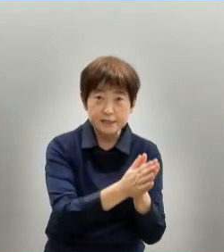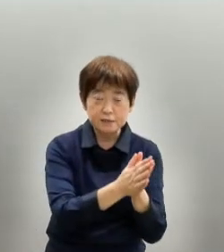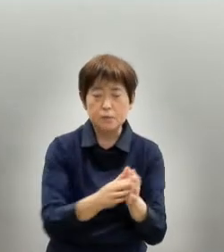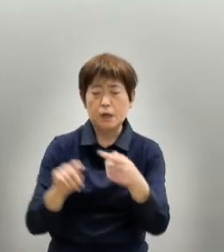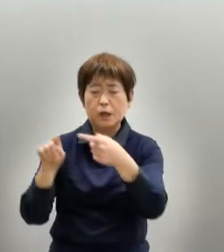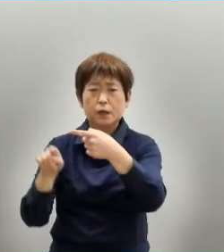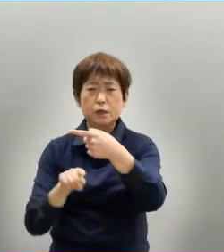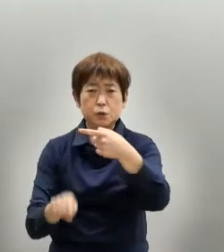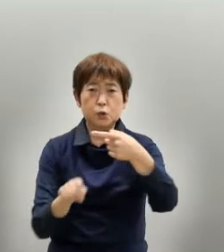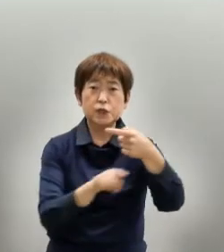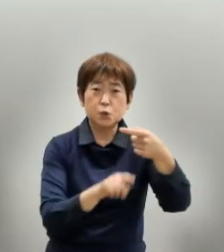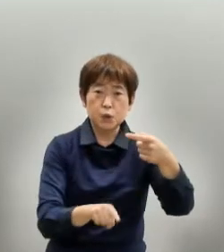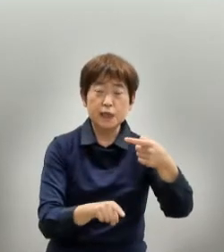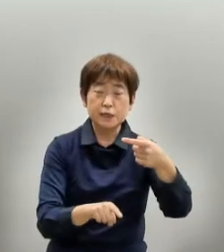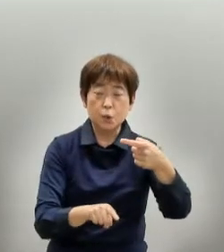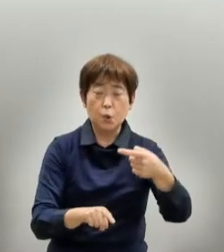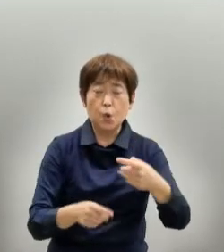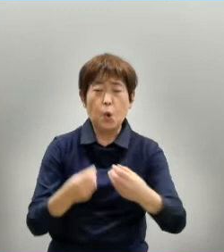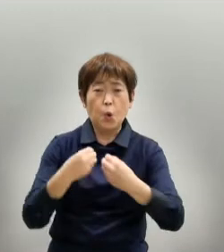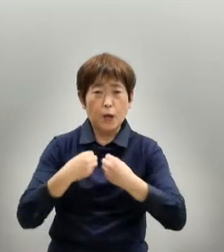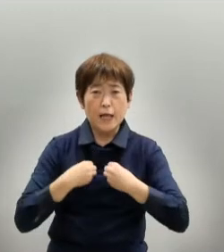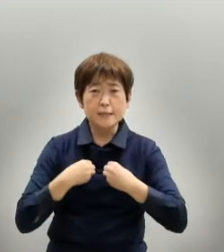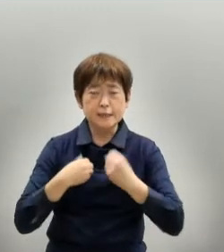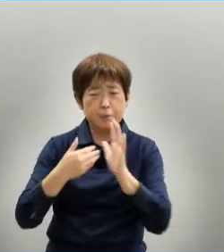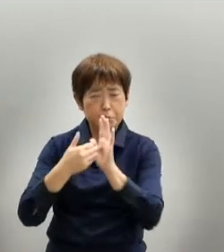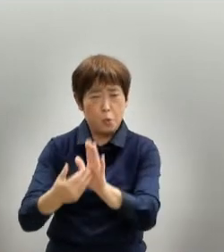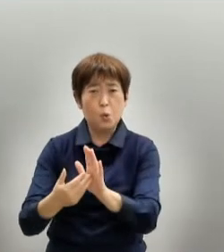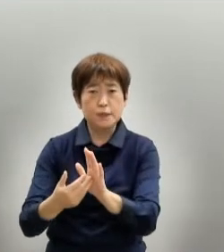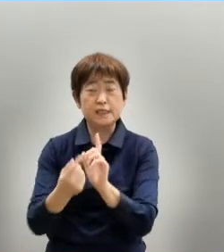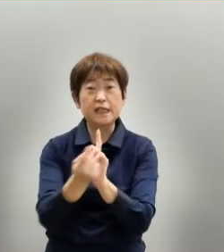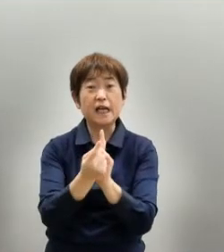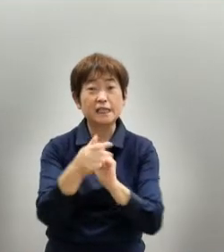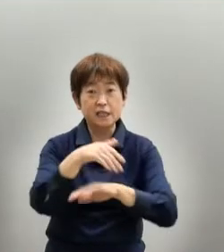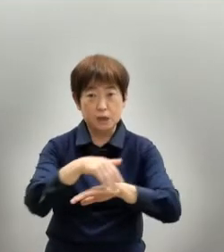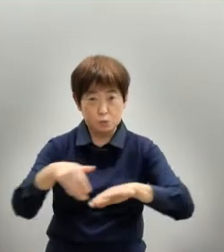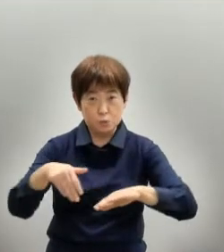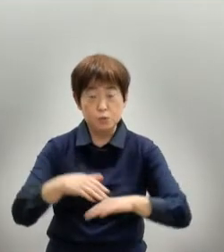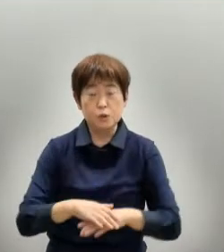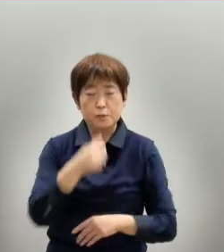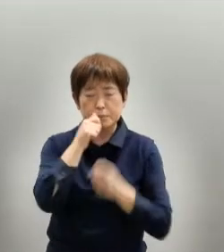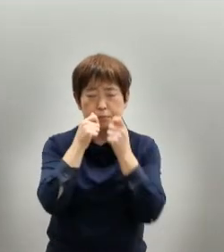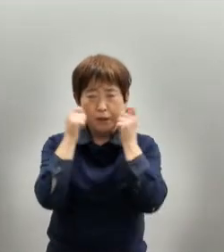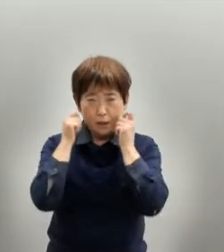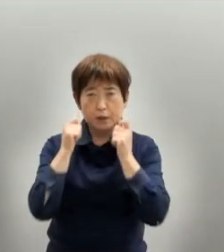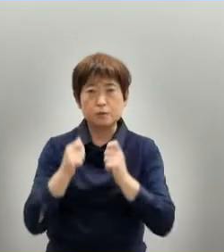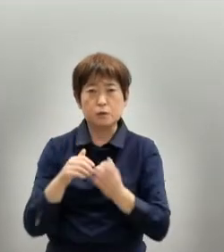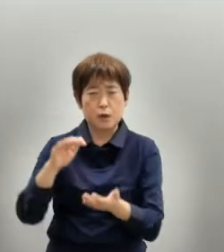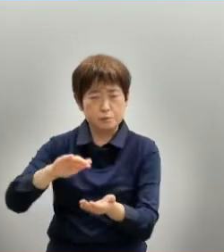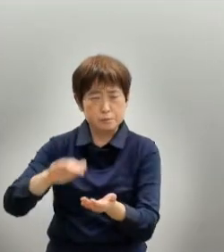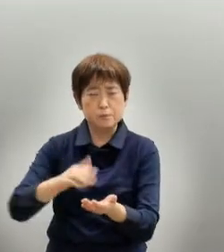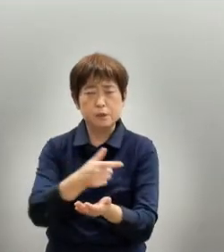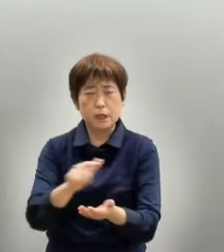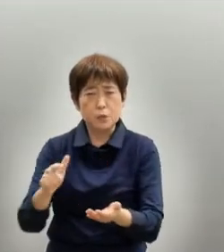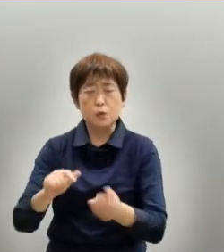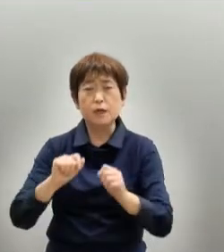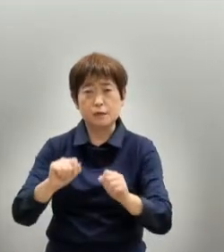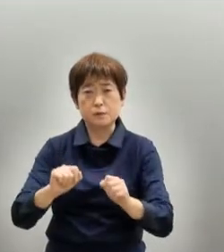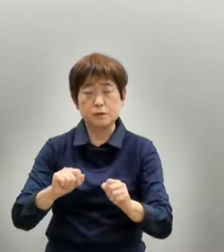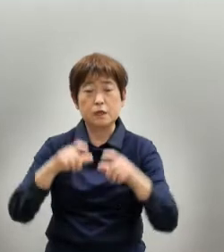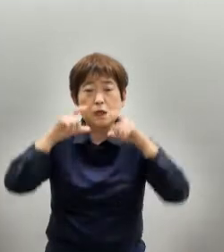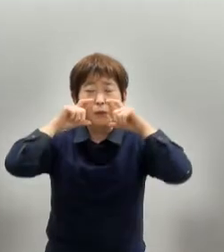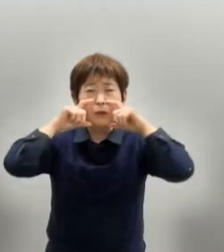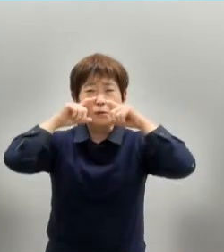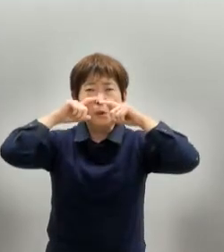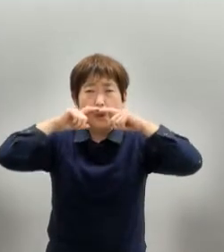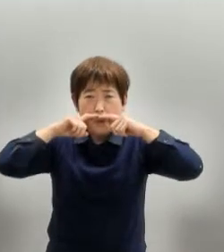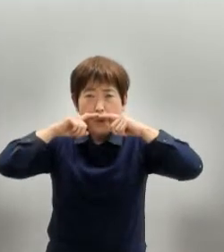感染対策の徹底をということで、最近その県で示されている基本方針でもですね、鼻出しマスクはしないとかですね、こういった